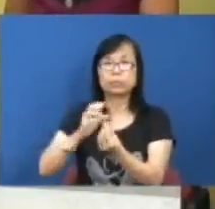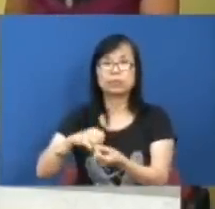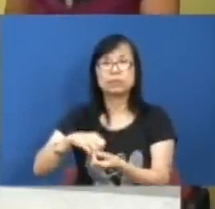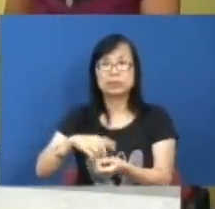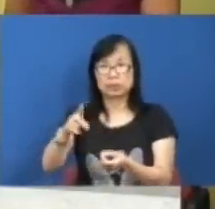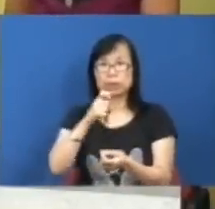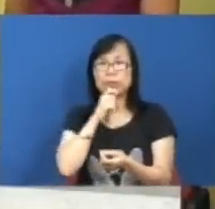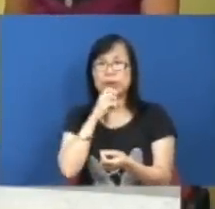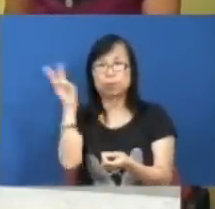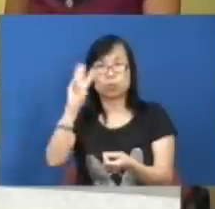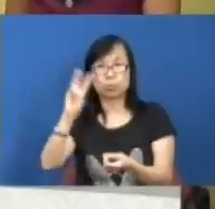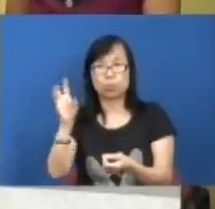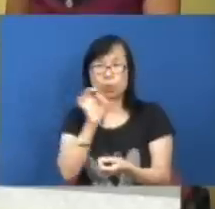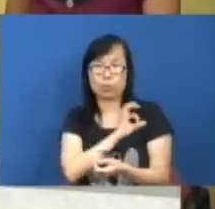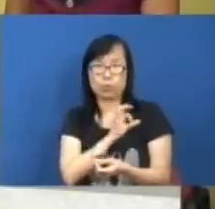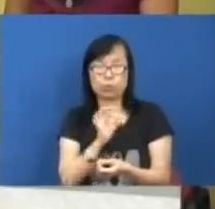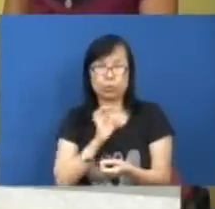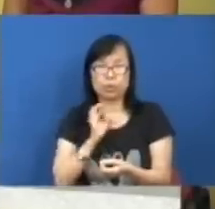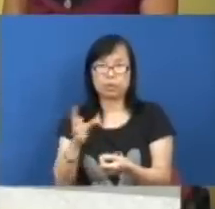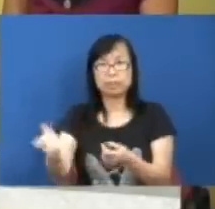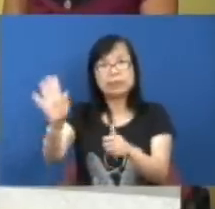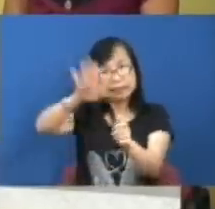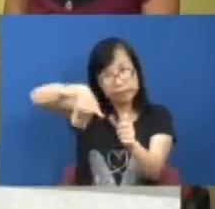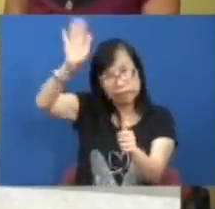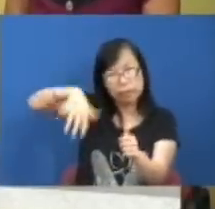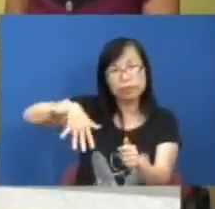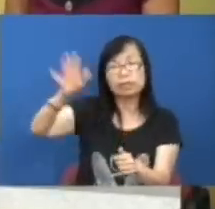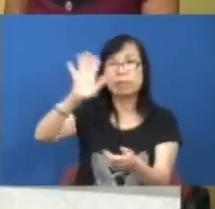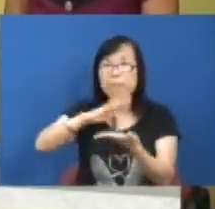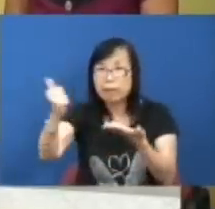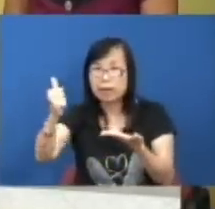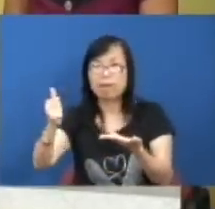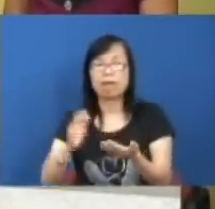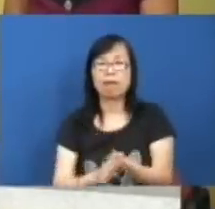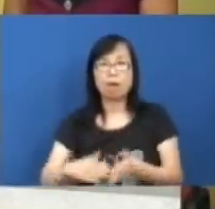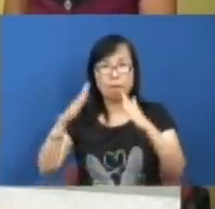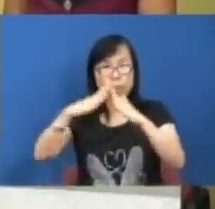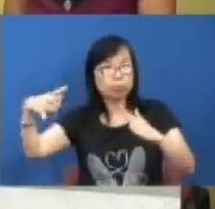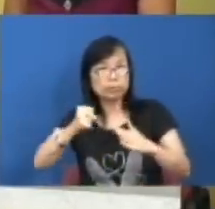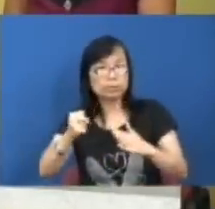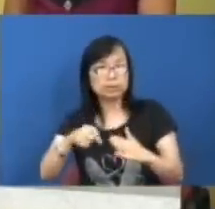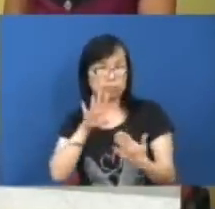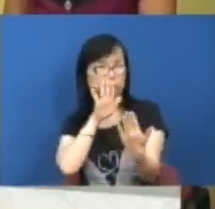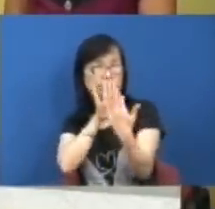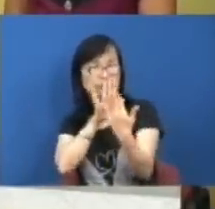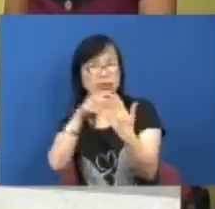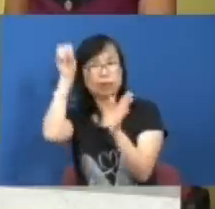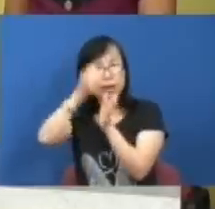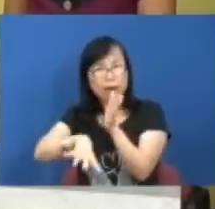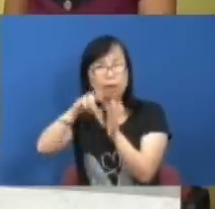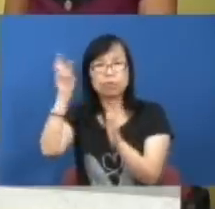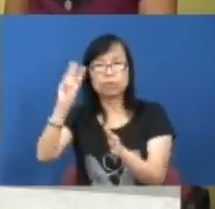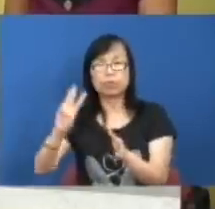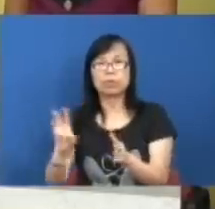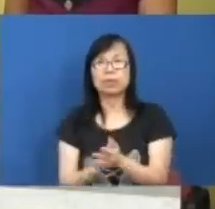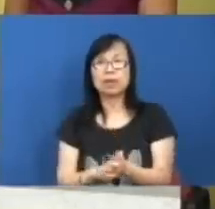會起水珠嘅。 哦， 咁點解有時會搽咗啲咁靚嘅油，個業主都會面對到一啲漏水嘅問題？可能有幾種嘅原因都值得參